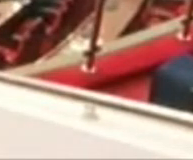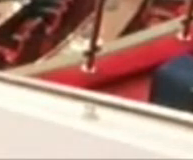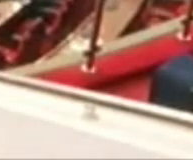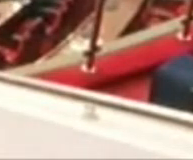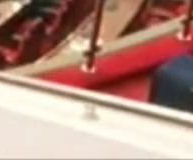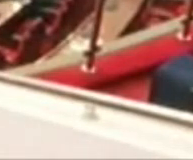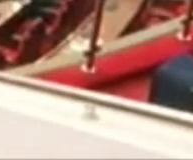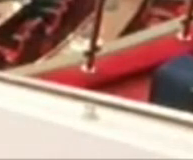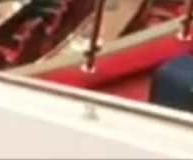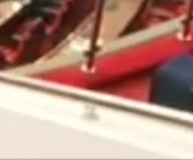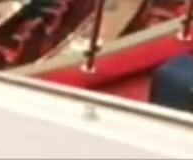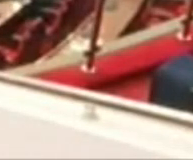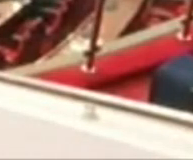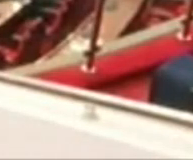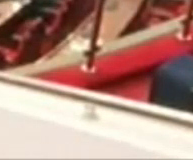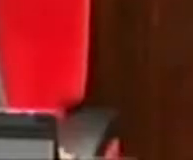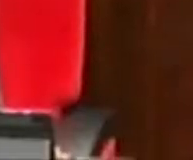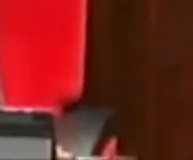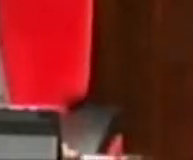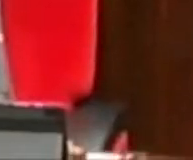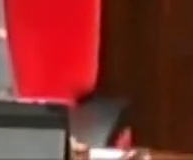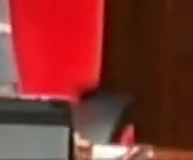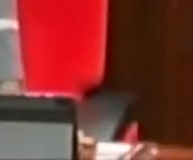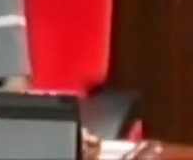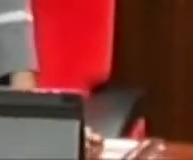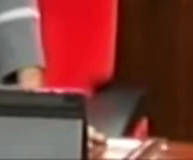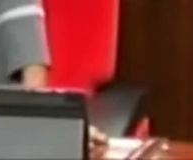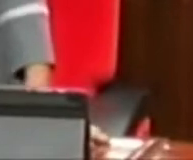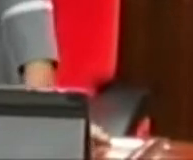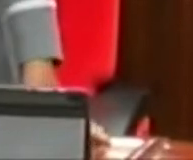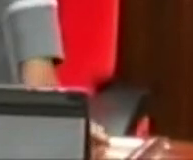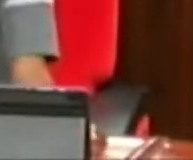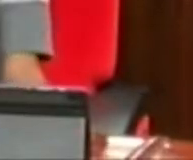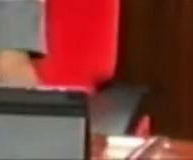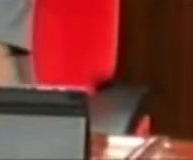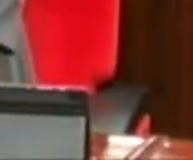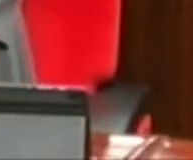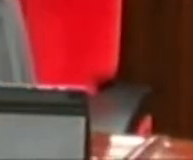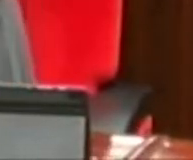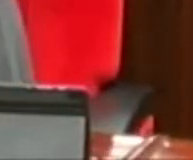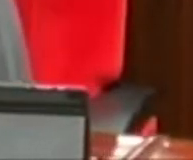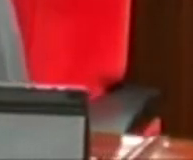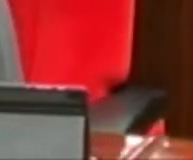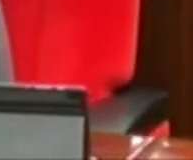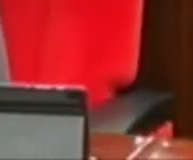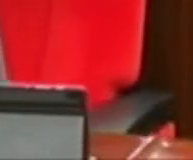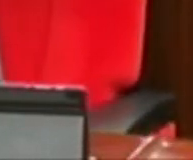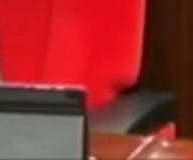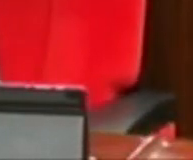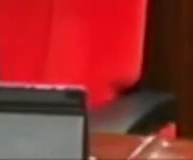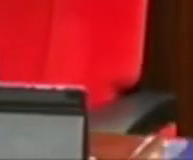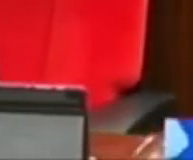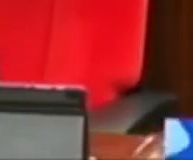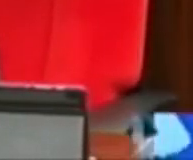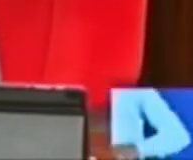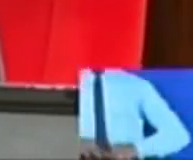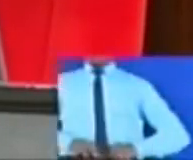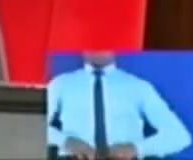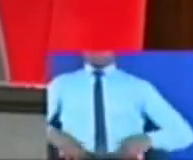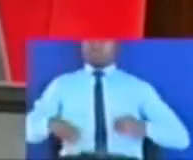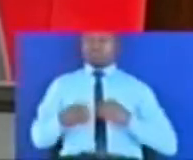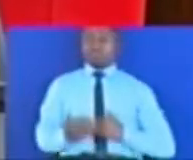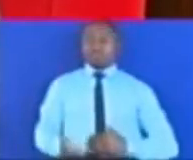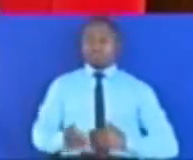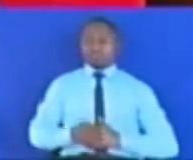iliyoko mbele yetu ambayo ni Wizara ya Afya, Maendeleo ya Jamii, Jinsia na Watoto. Mheshimiwa Naibu